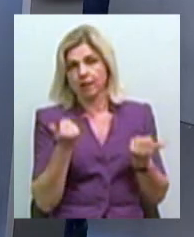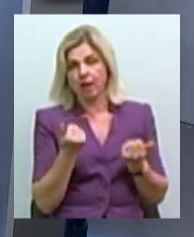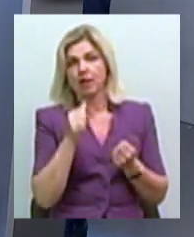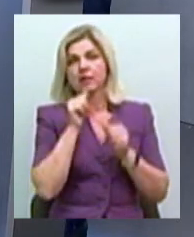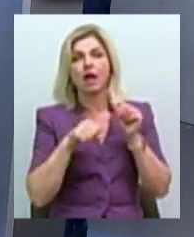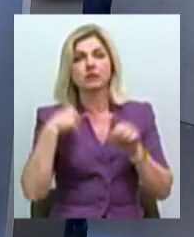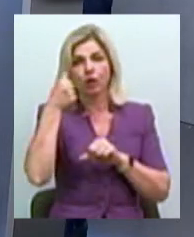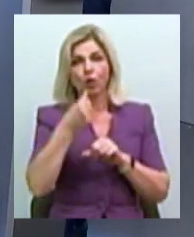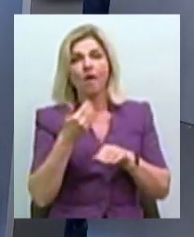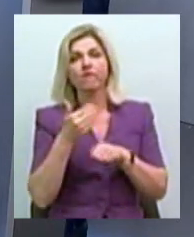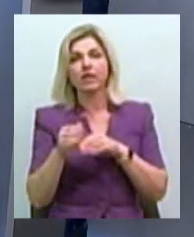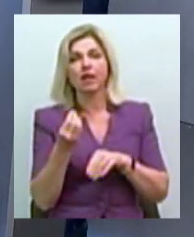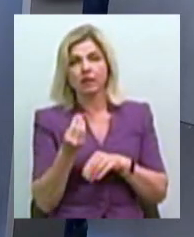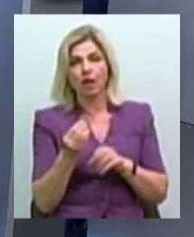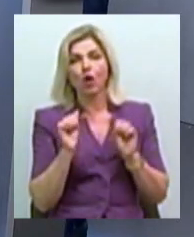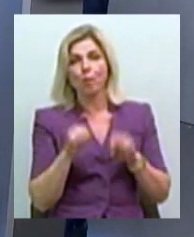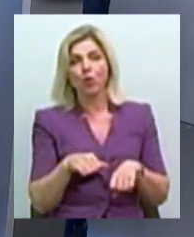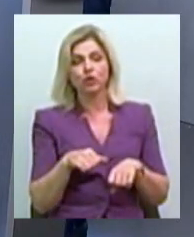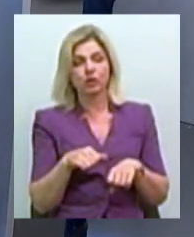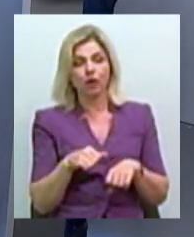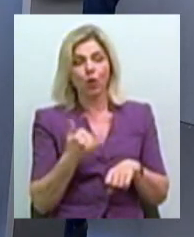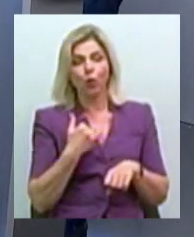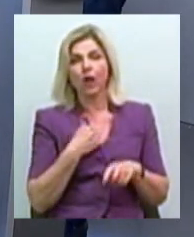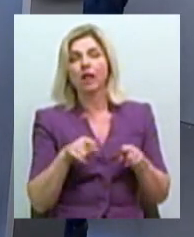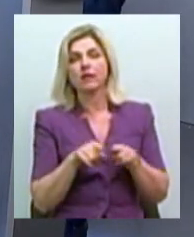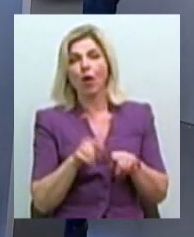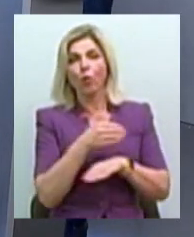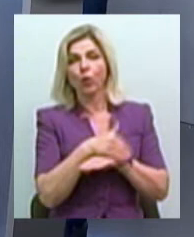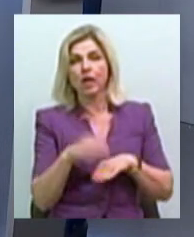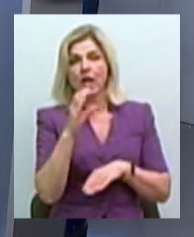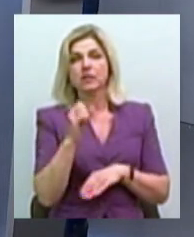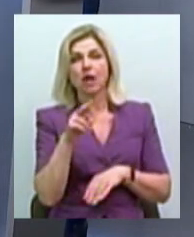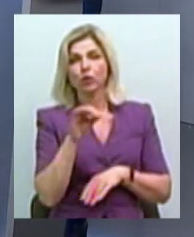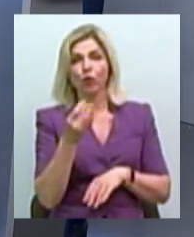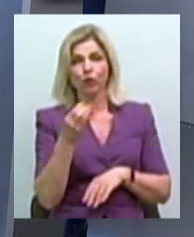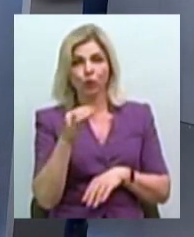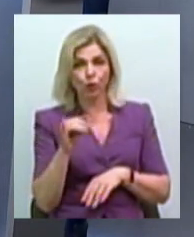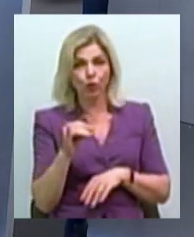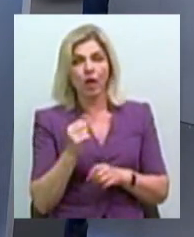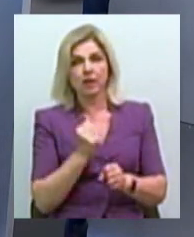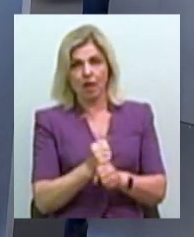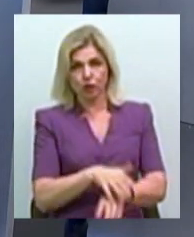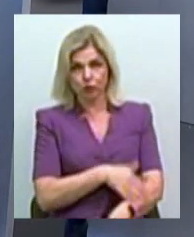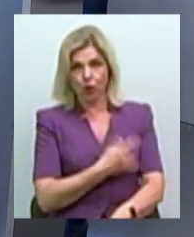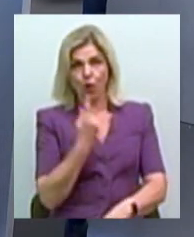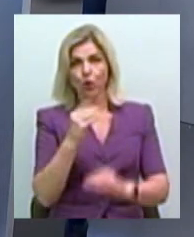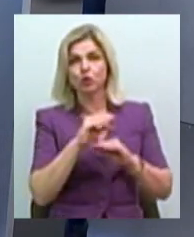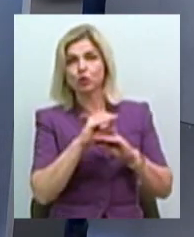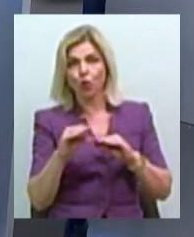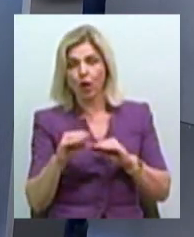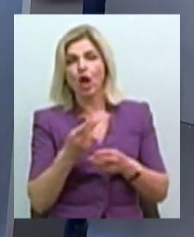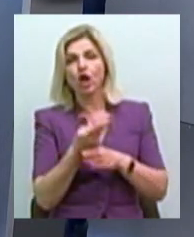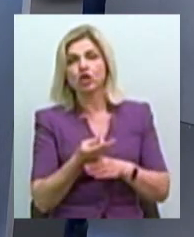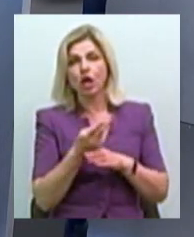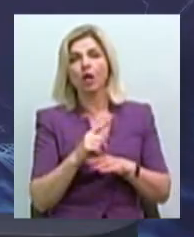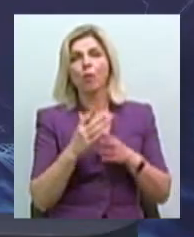там выделяют эти деньги, там может уже окончать. У нас так Садовую делали очень долго, улицу. Положили один слой, он лежал у нас больше года в